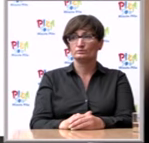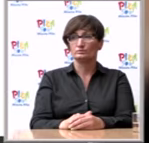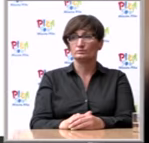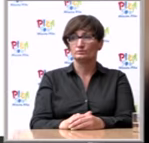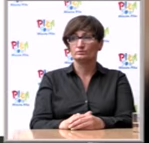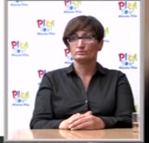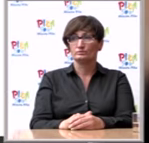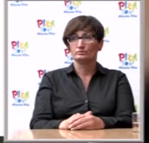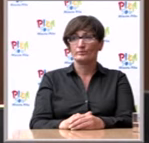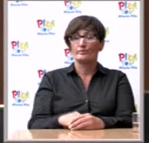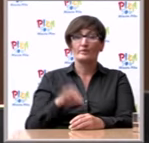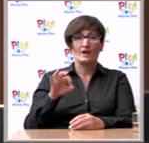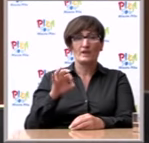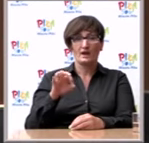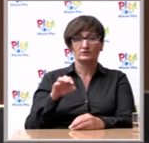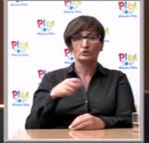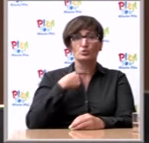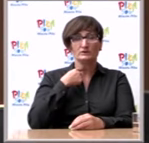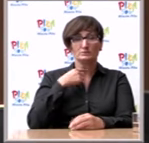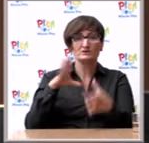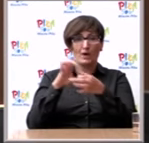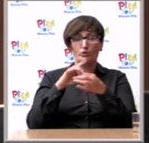Głosujemy teraz załącznik nr 2.